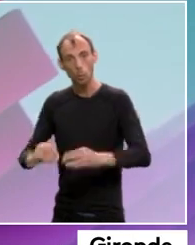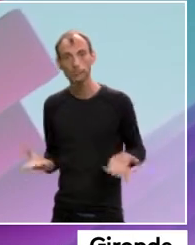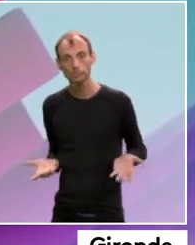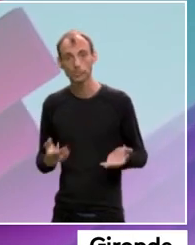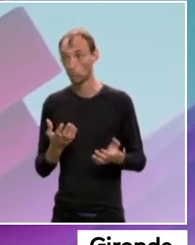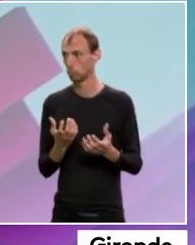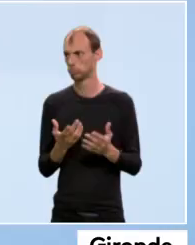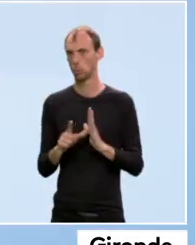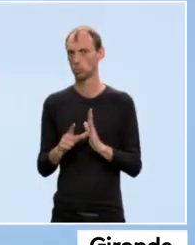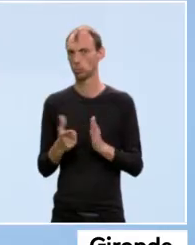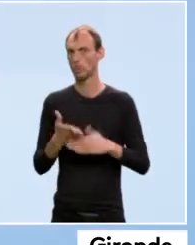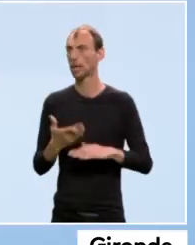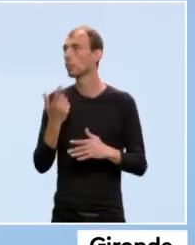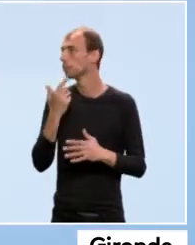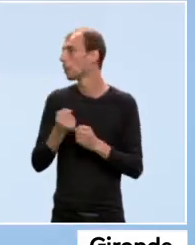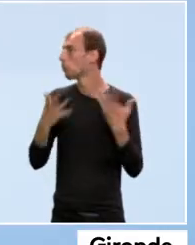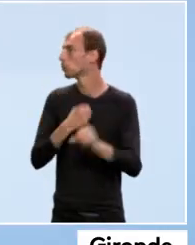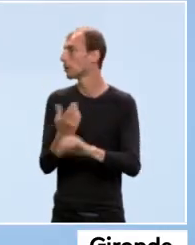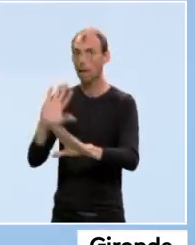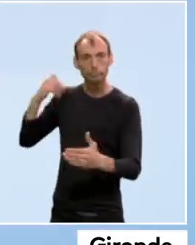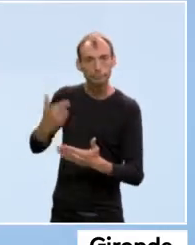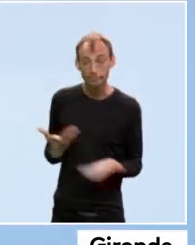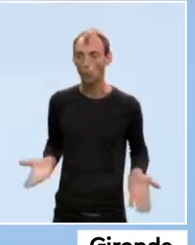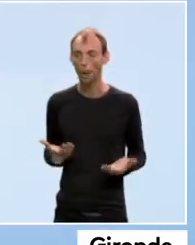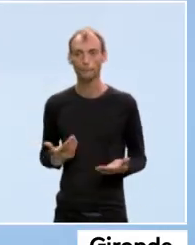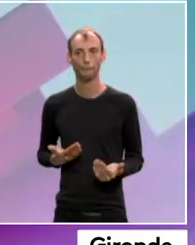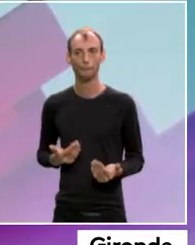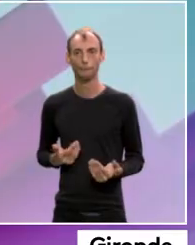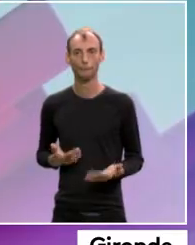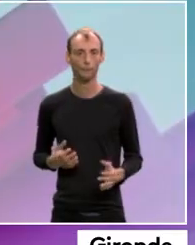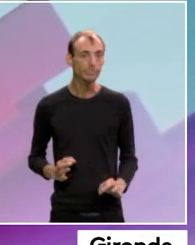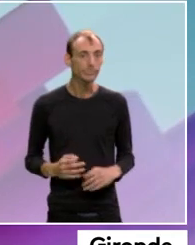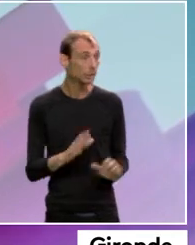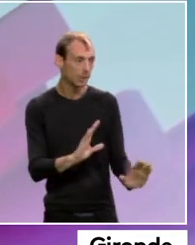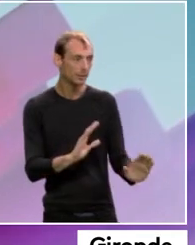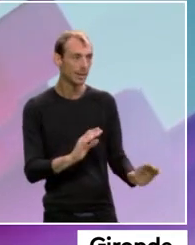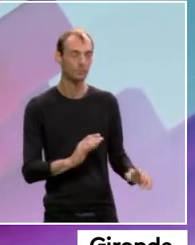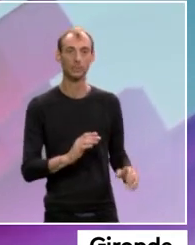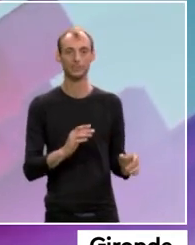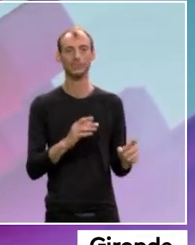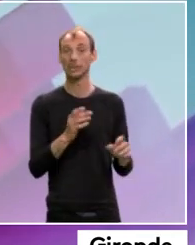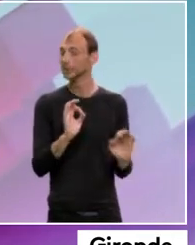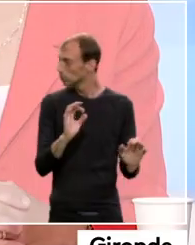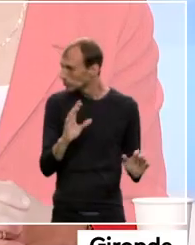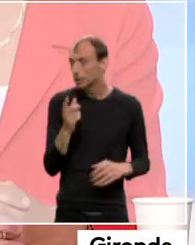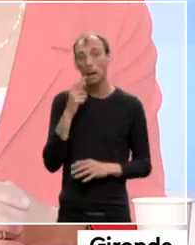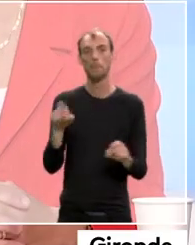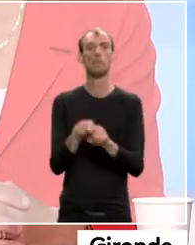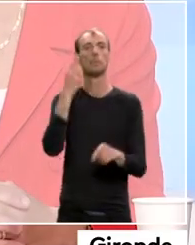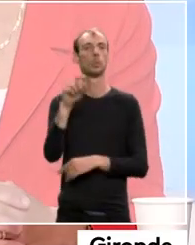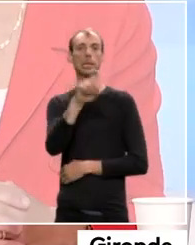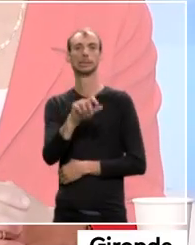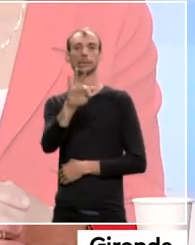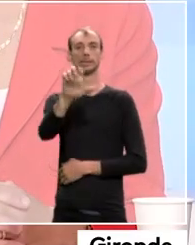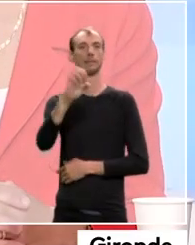plusieurs années donc cette possibilité existe depuis plusieurs années par exemple je vous interrompre je suis tout à fait opposé à ce concept de ZFE qui pour moi est